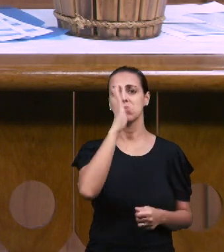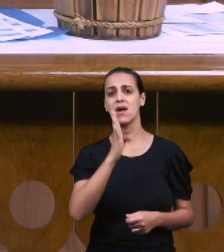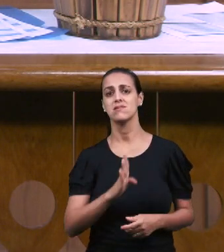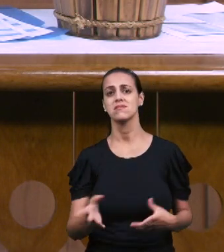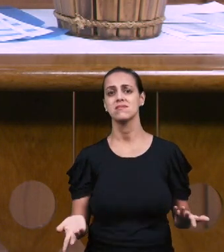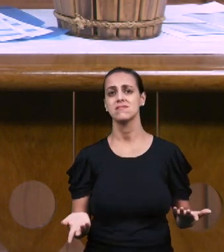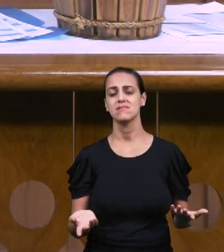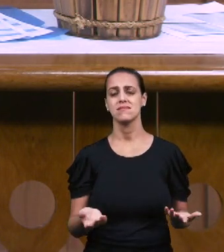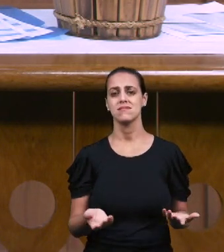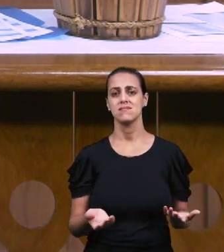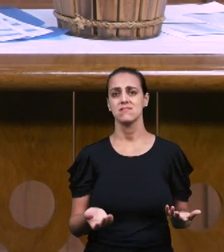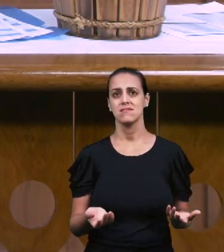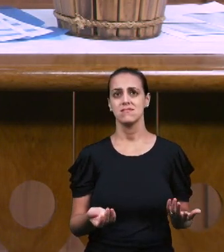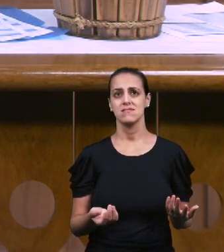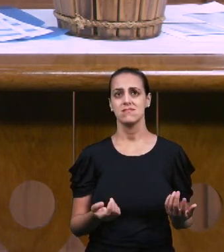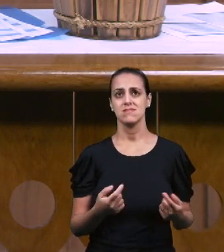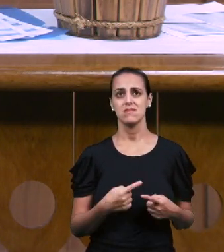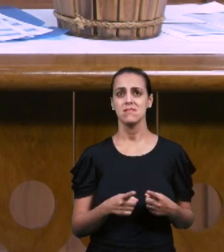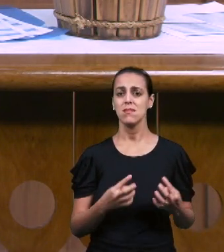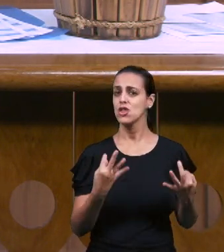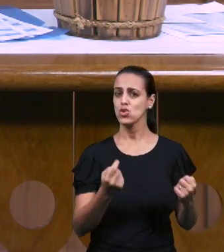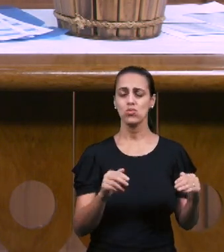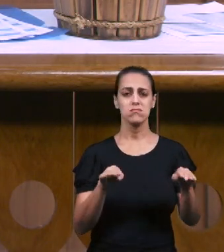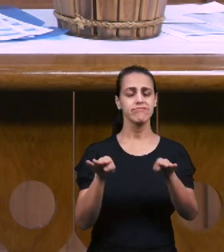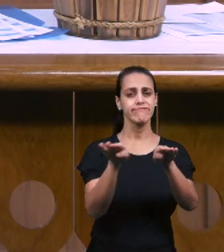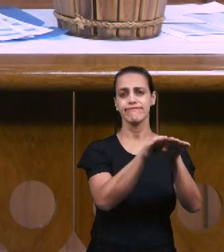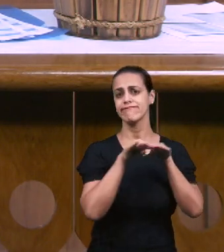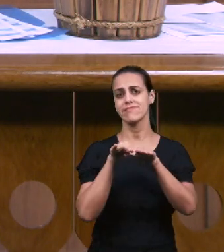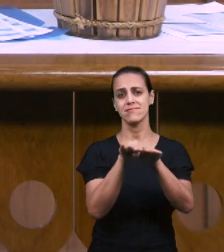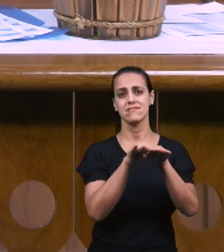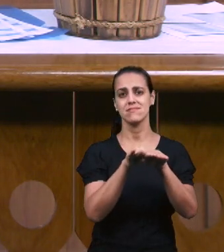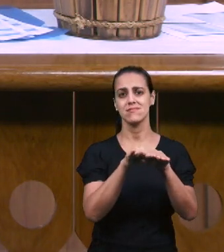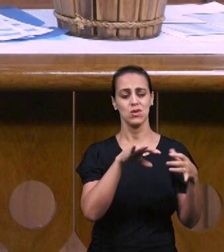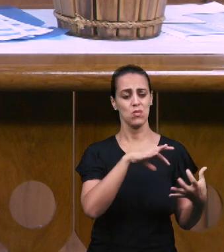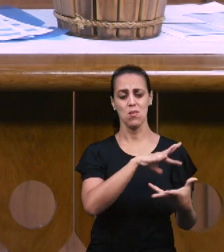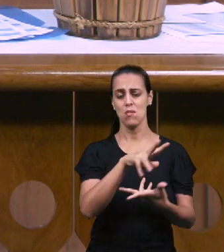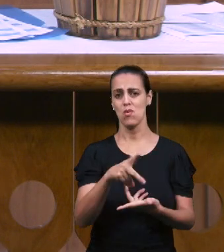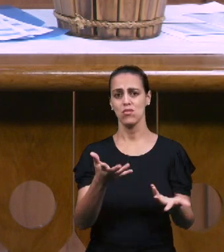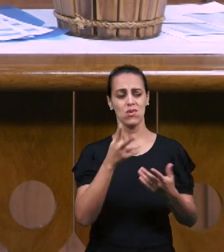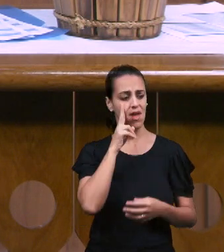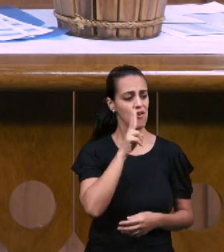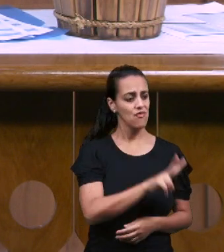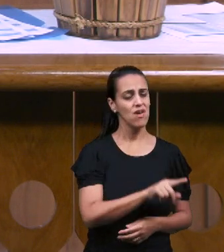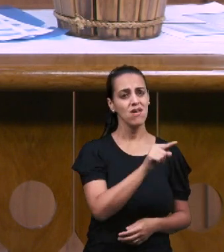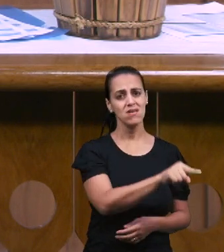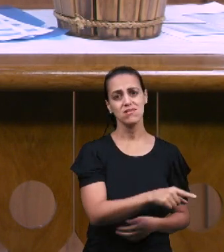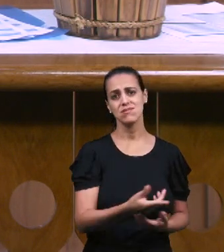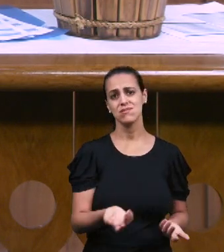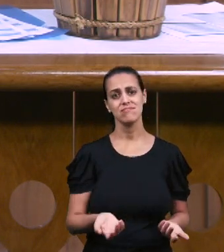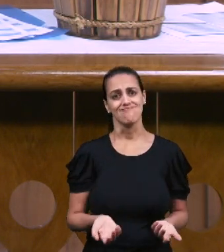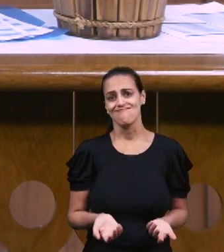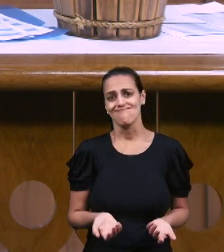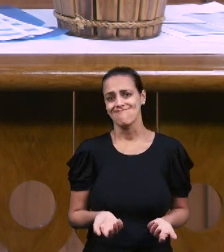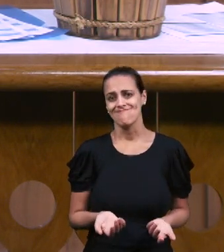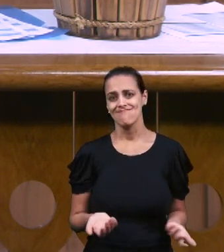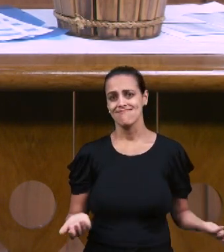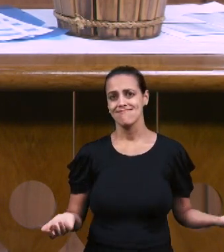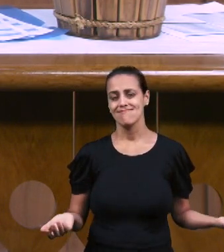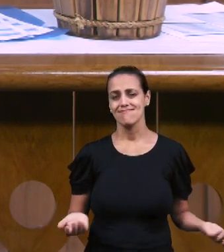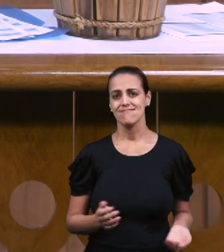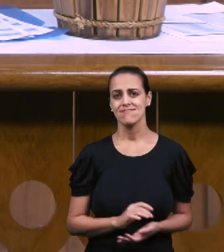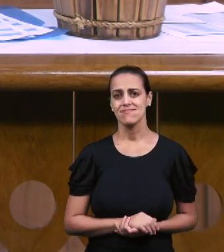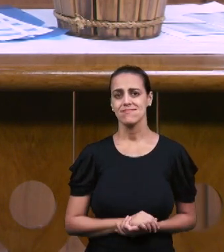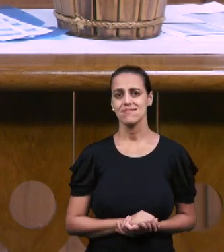ramenez, amenez-le. Donc, c'est la même chose. Le monde, il veut cela, il n'a pas de solution. Et